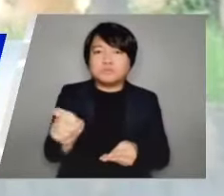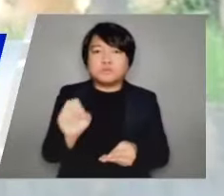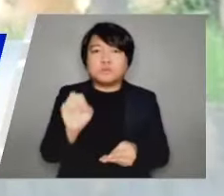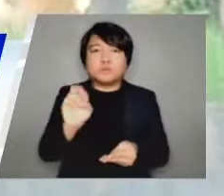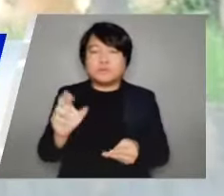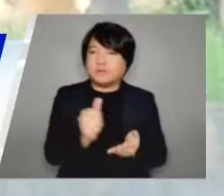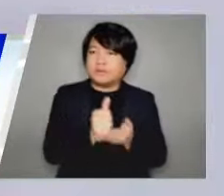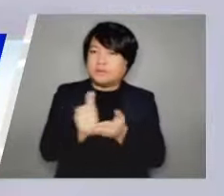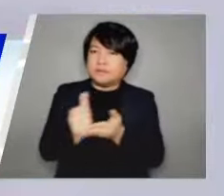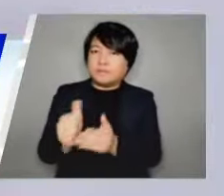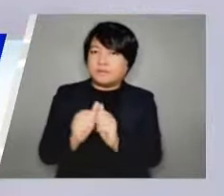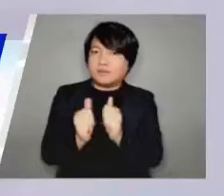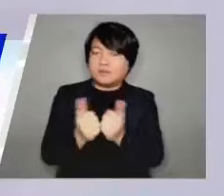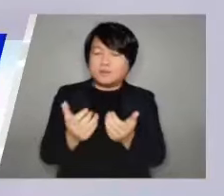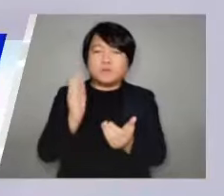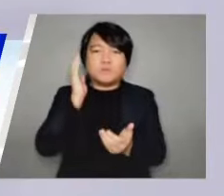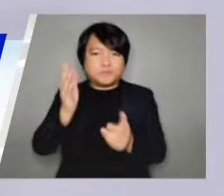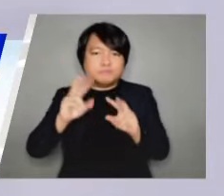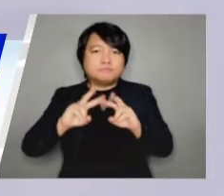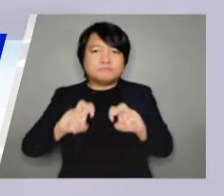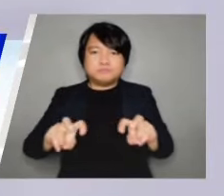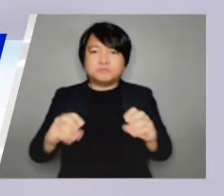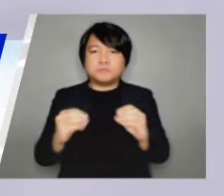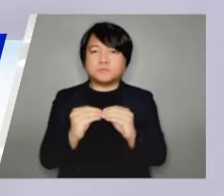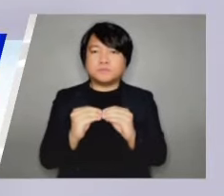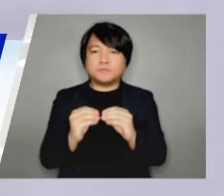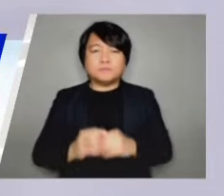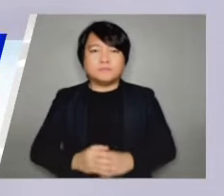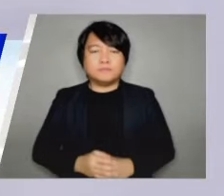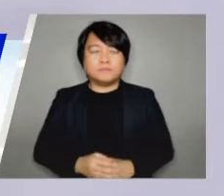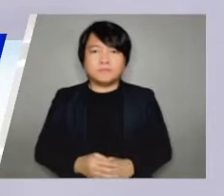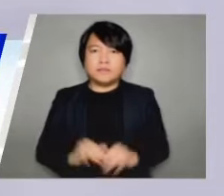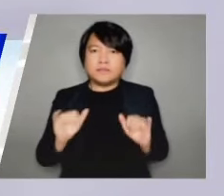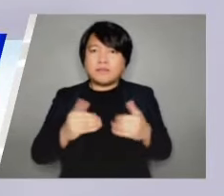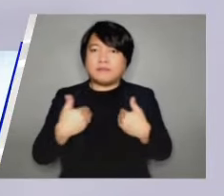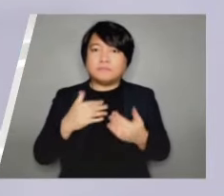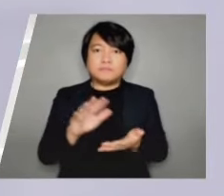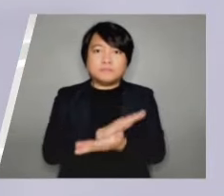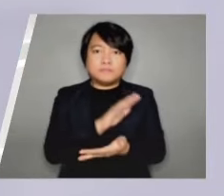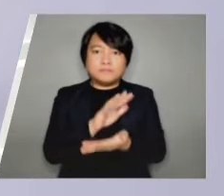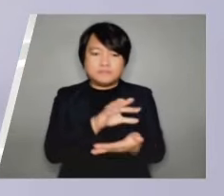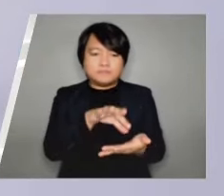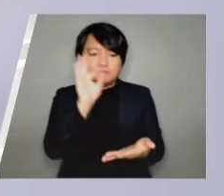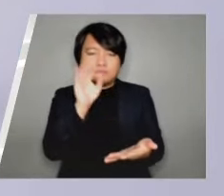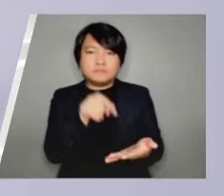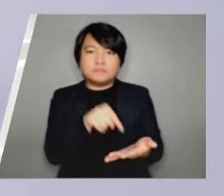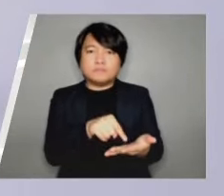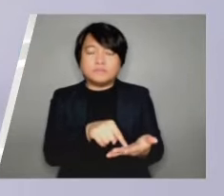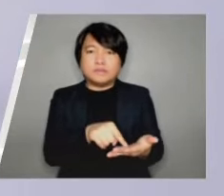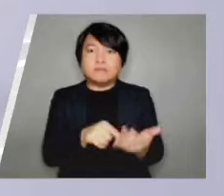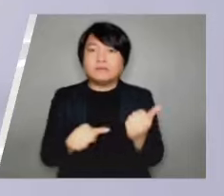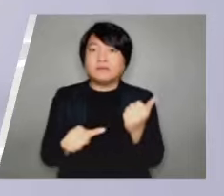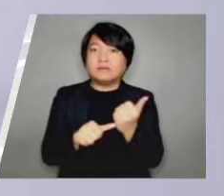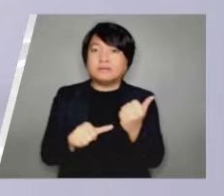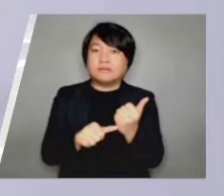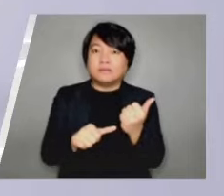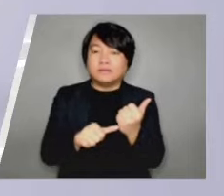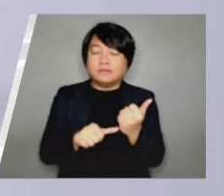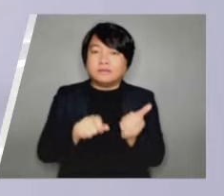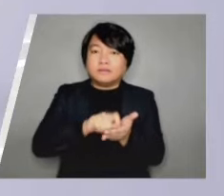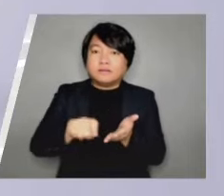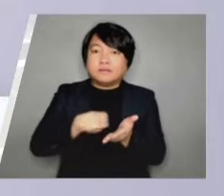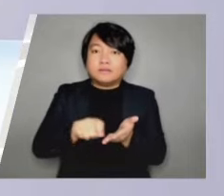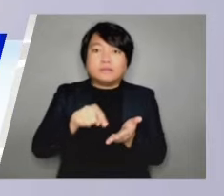din, malalaman natin. Nakita rin ang appointment papers na ito ng isa umanong executive assistant sa Malacanang sa opisina ni dating